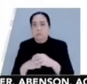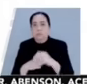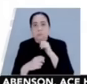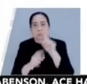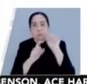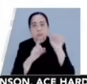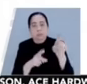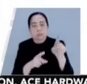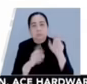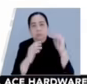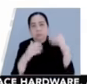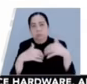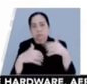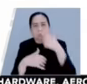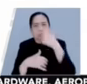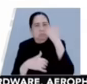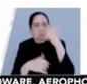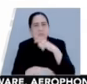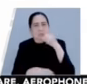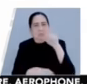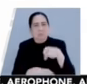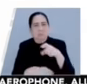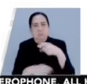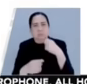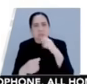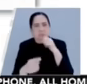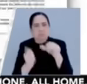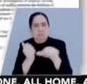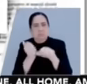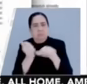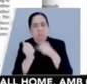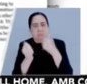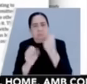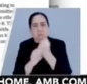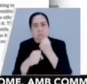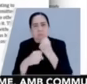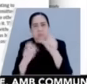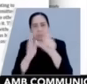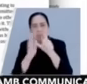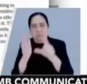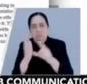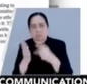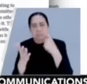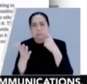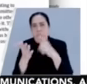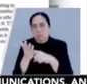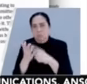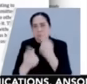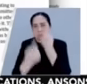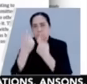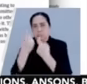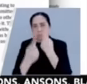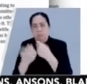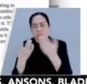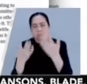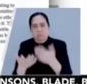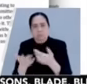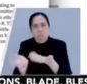pagdinig dahil hindi na umano ito in aid of legislation. Ang mga data naman daw na itinatanong ay maaaring